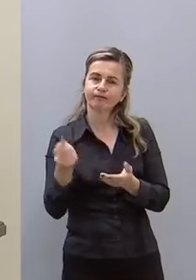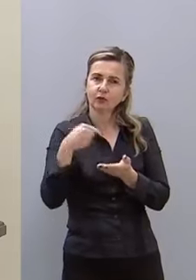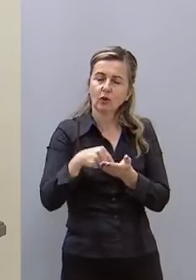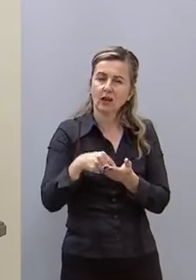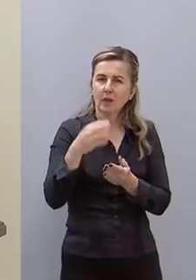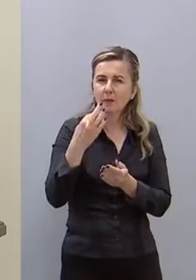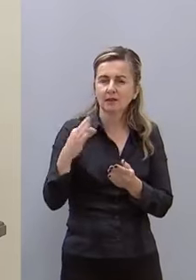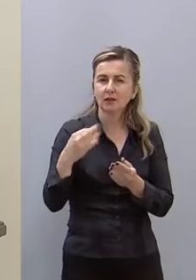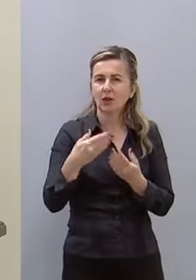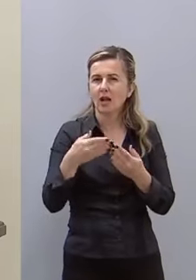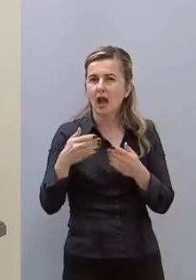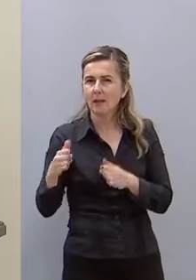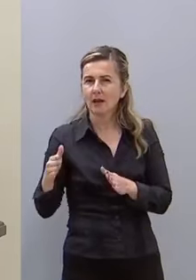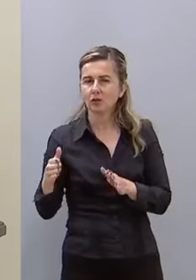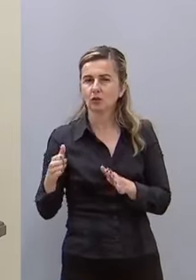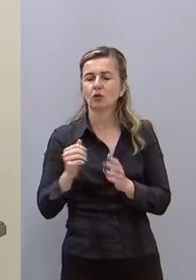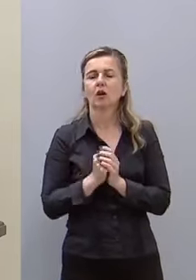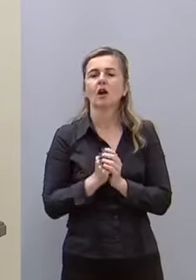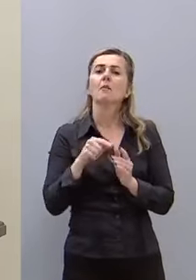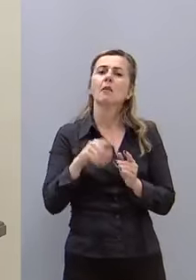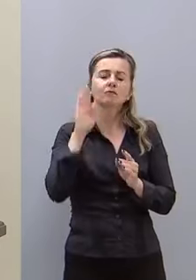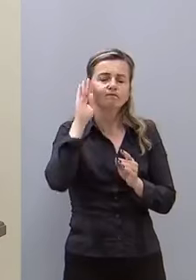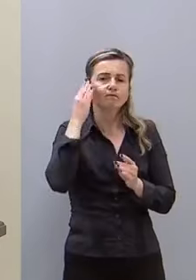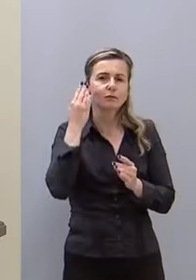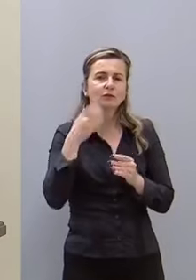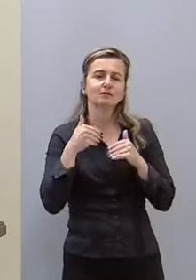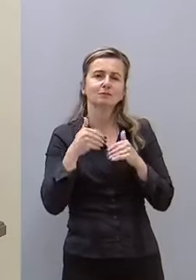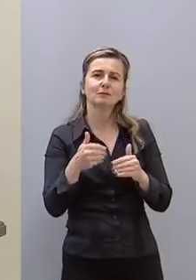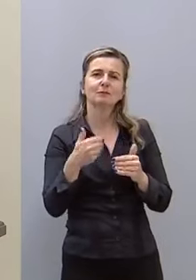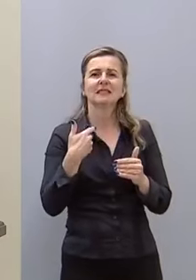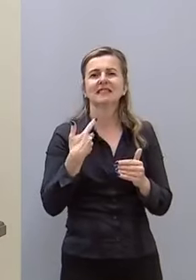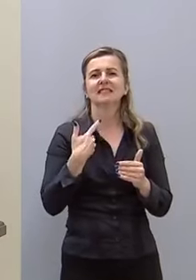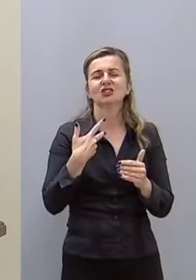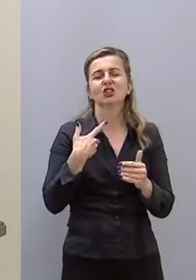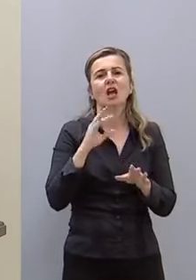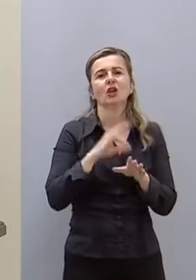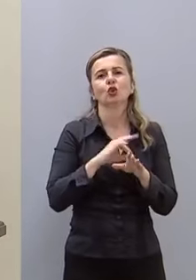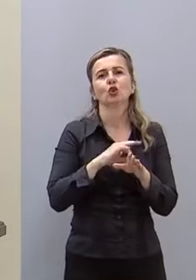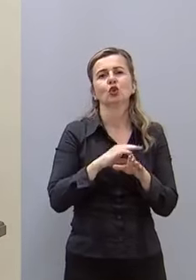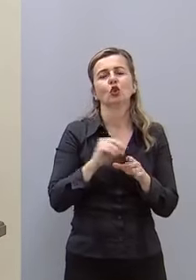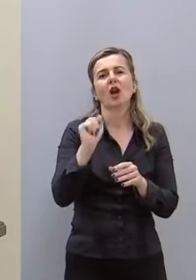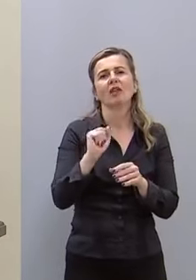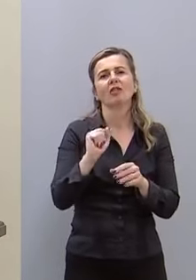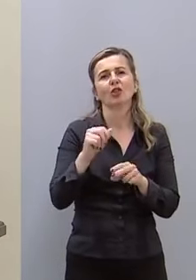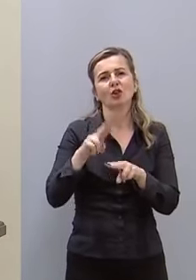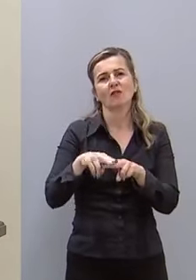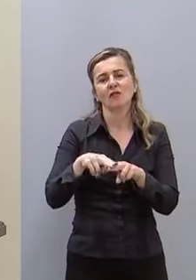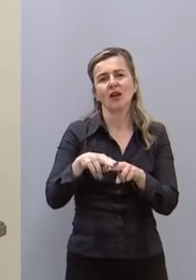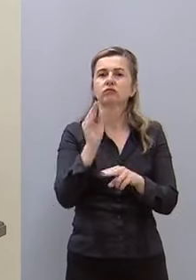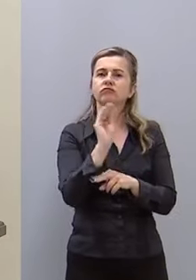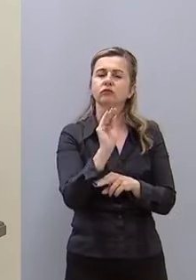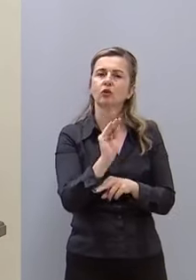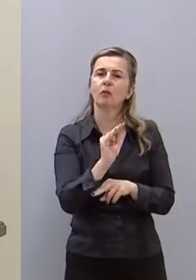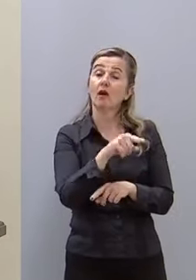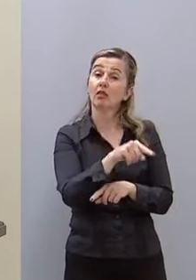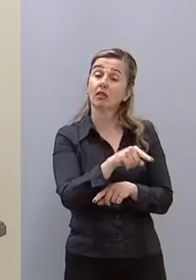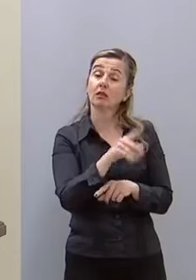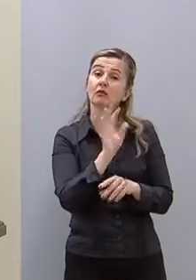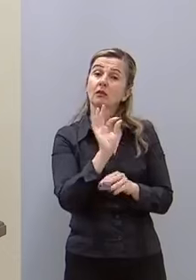particolare sulle aperture però adesso volevo approfittare della presenza qui con noi del dottore antonio ferro per chiedere a lui